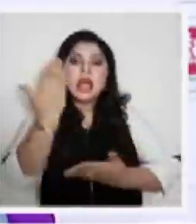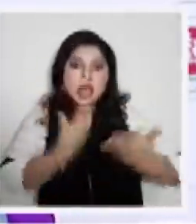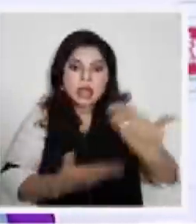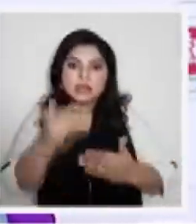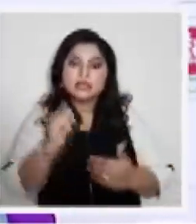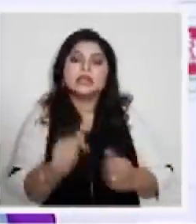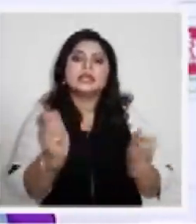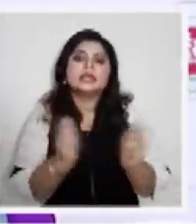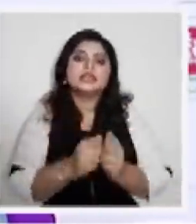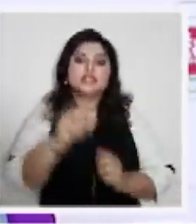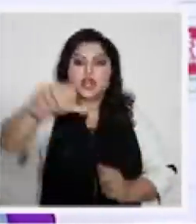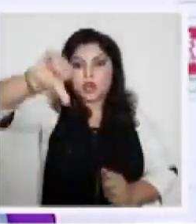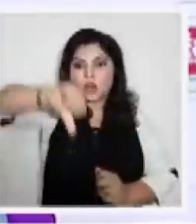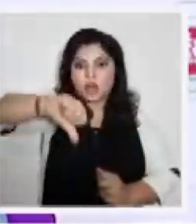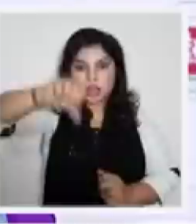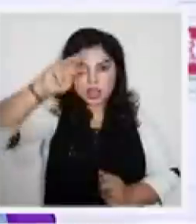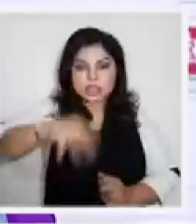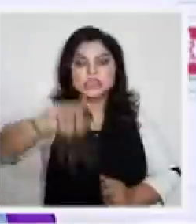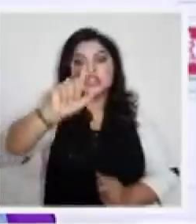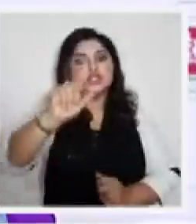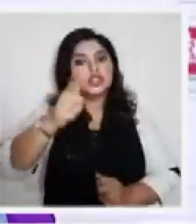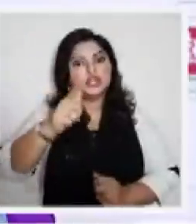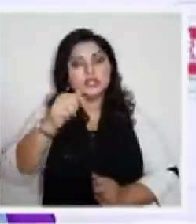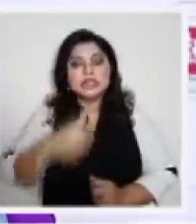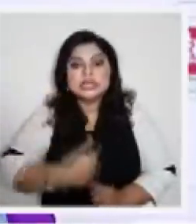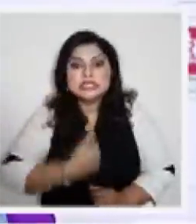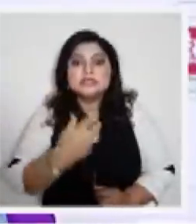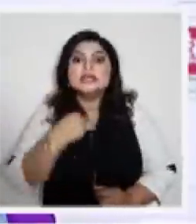12,35,763। বিভিন্ন ক্যাটাগরি এবং লেভেলের মাস্ক